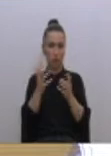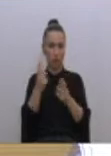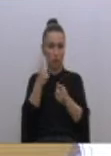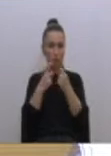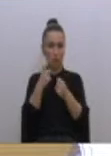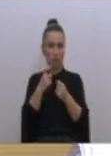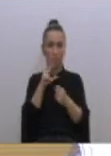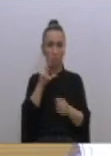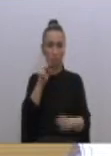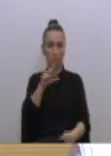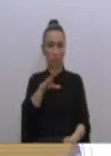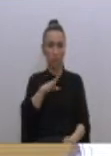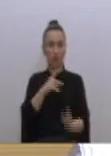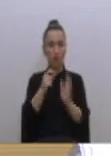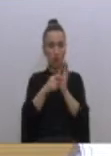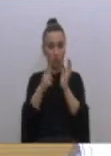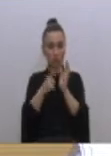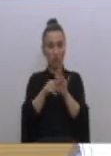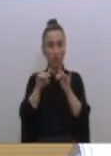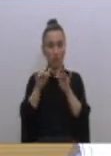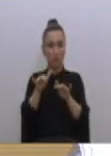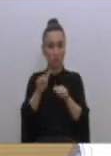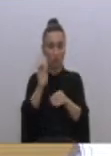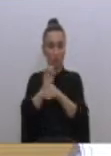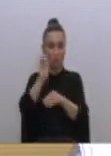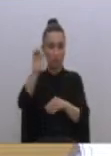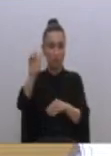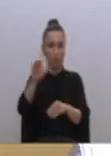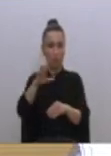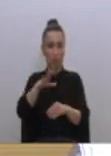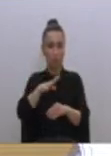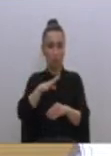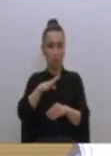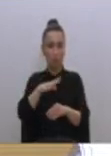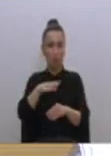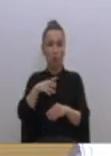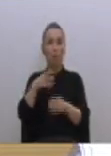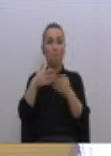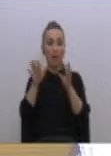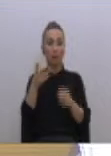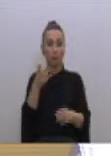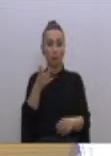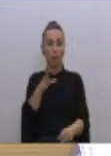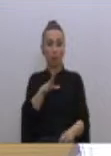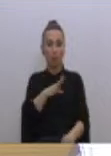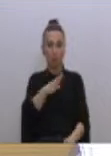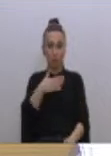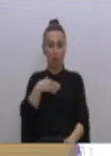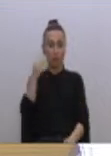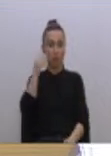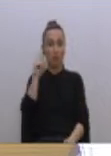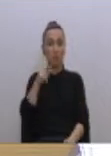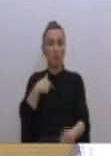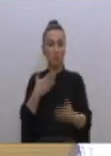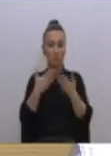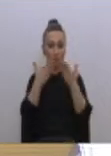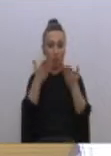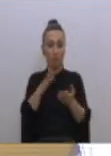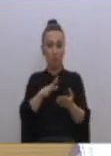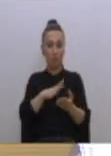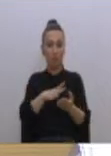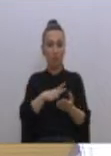ინფორმაცია გააჟღერეს თქვენ. 17 საქმე გადააგზავნეთ, თუმცა მეტი უნდა ყოფილიყო ჩემი წარმოდგენით, რაც მე წავიკითხე